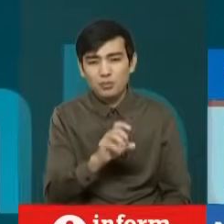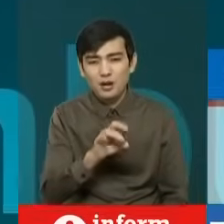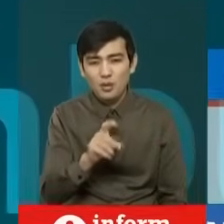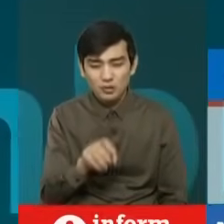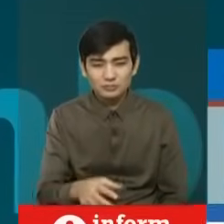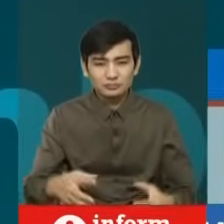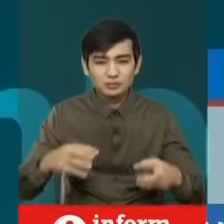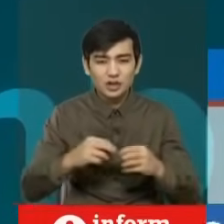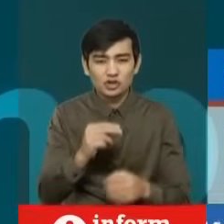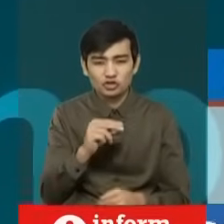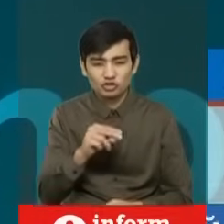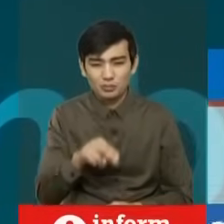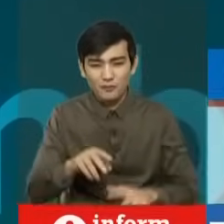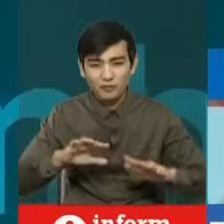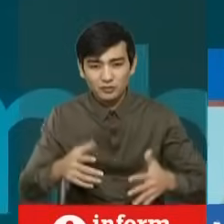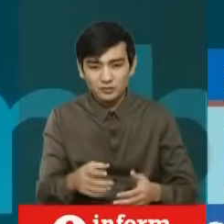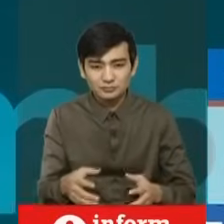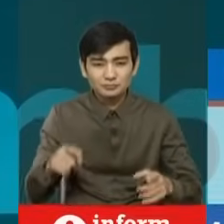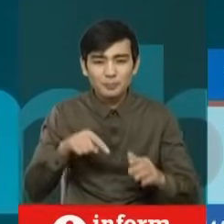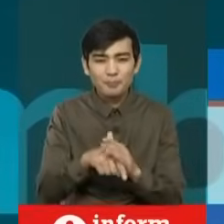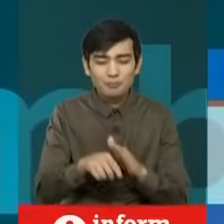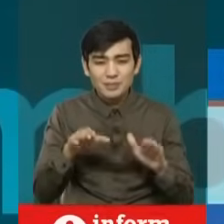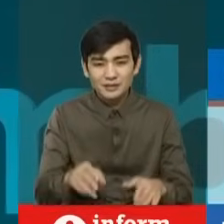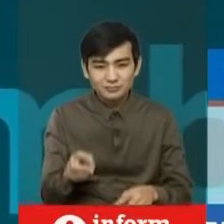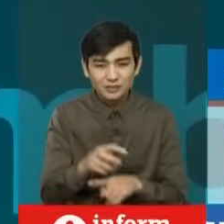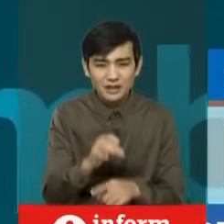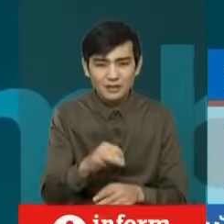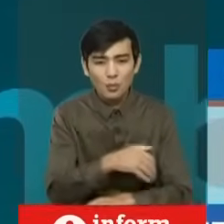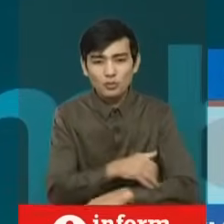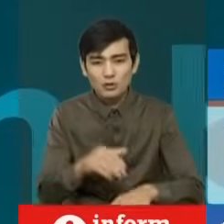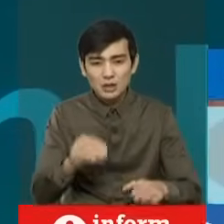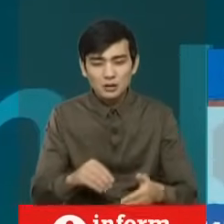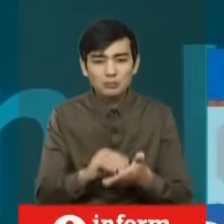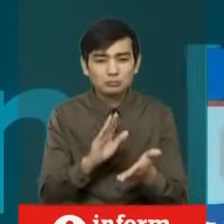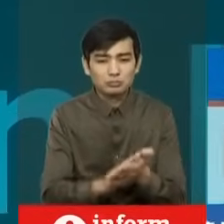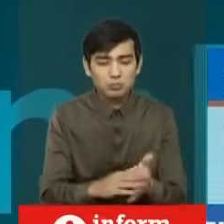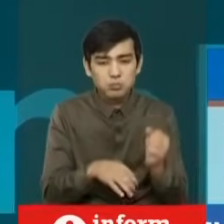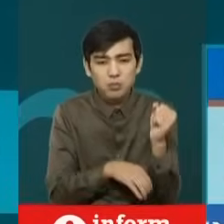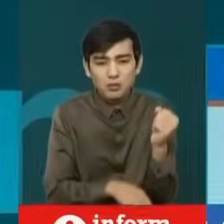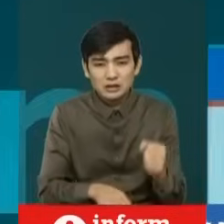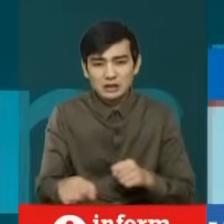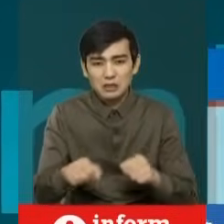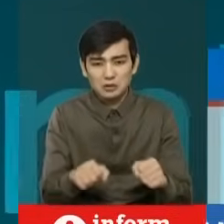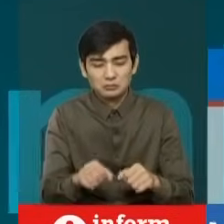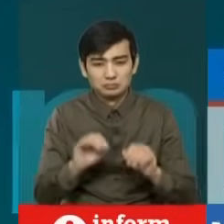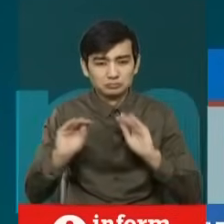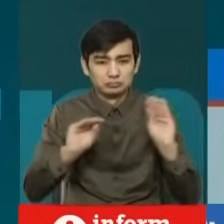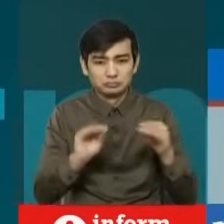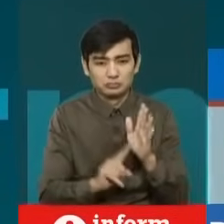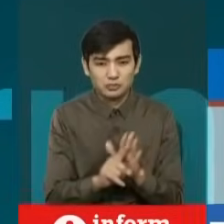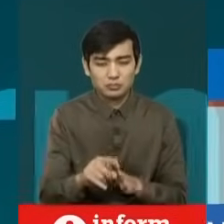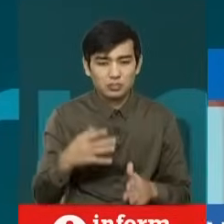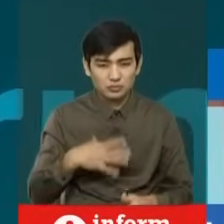населения в случае чрезвычайных ситуаций но появляться на улицах они стали лишь после землетрясения говорят